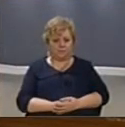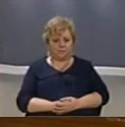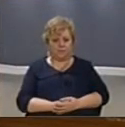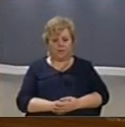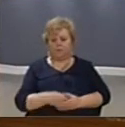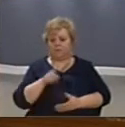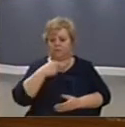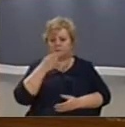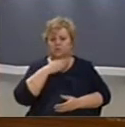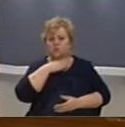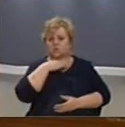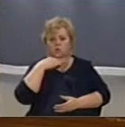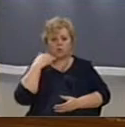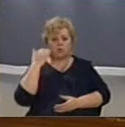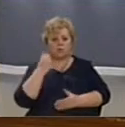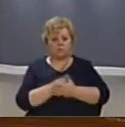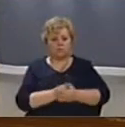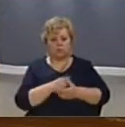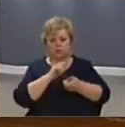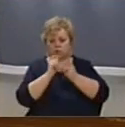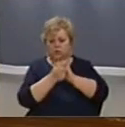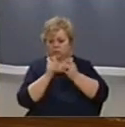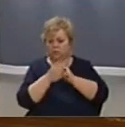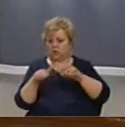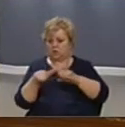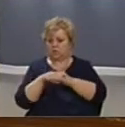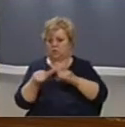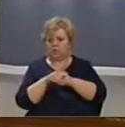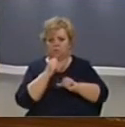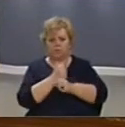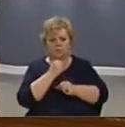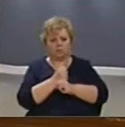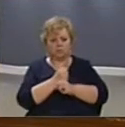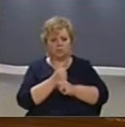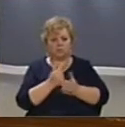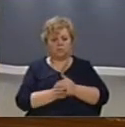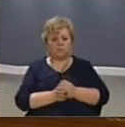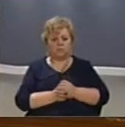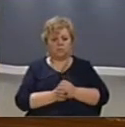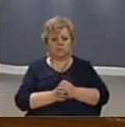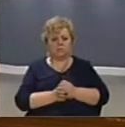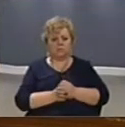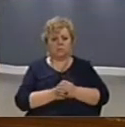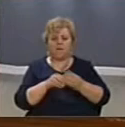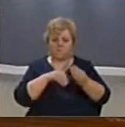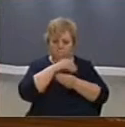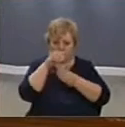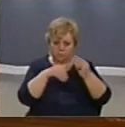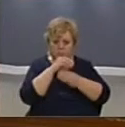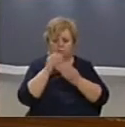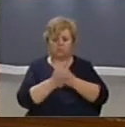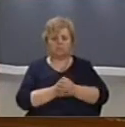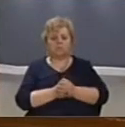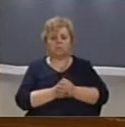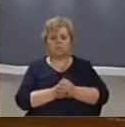Flitet shumë për mënyrën e rekrutimit gjatësisht punësimit me preferenca, nepotizëm, duke